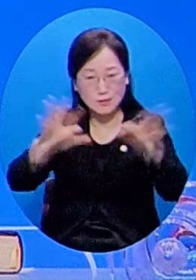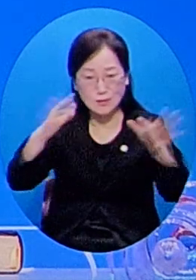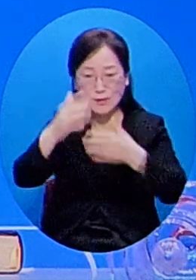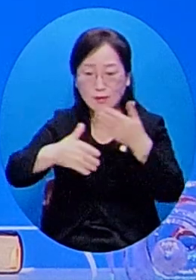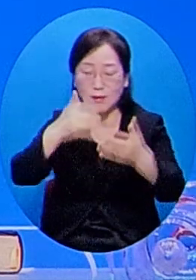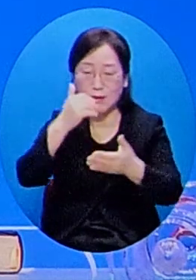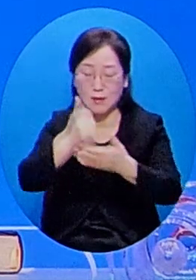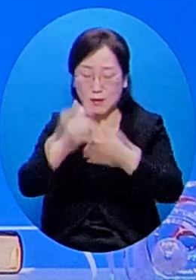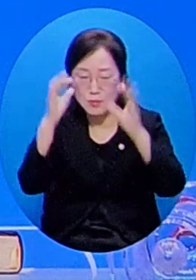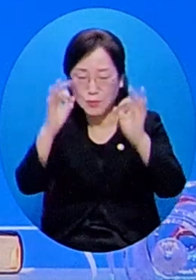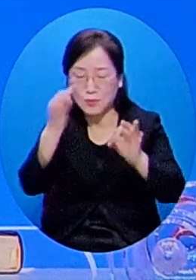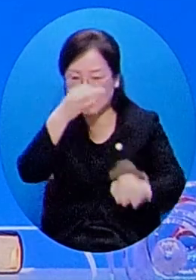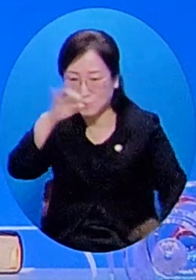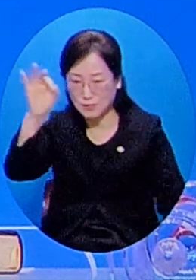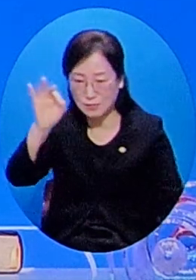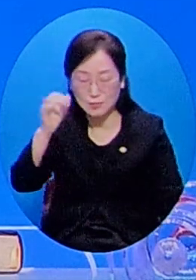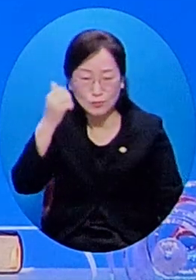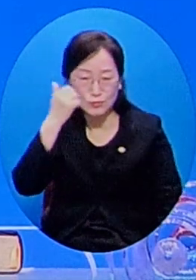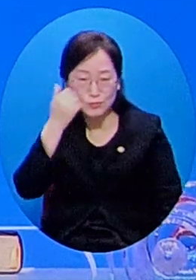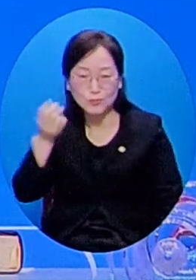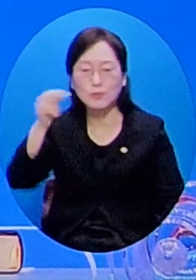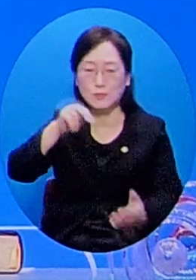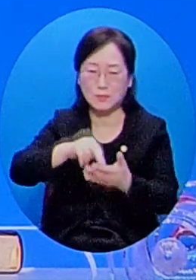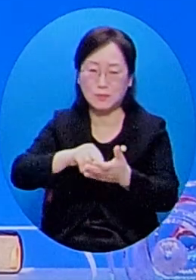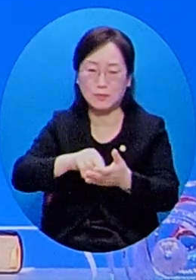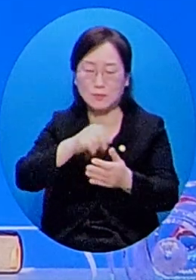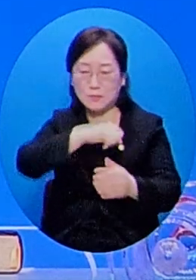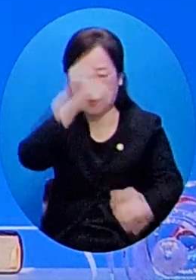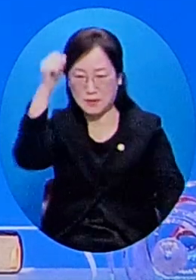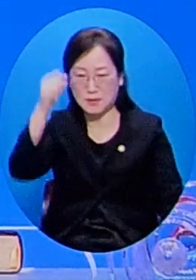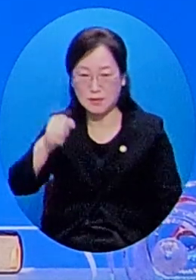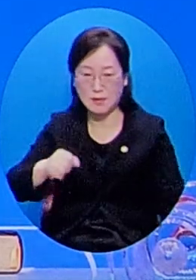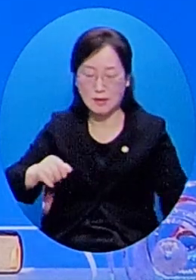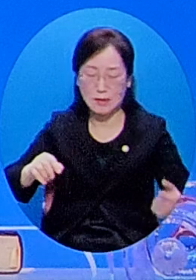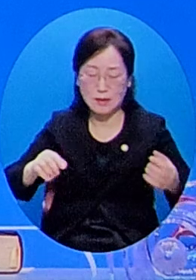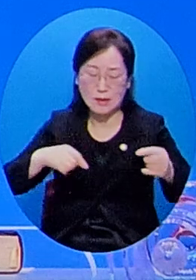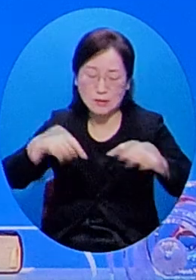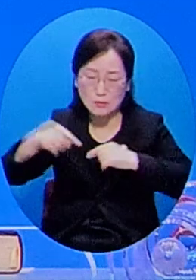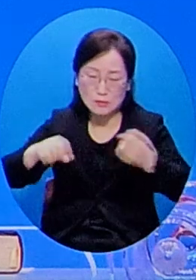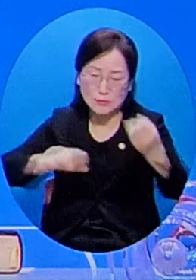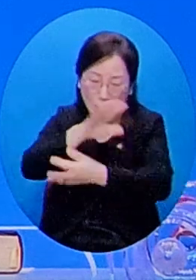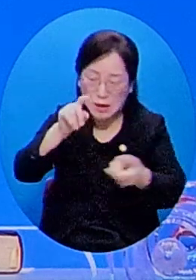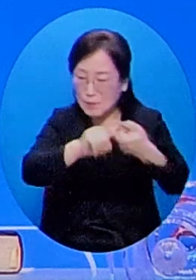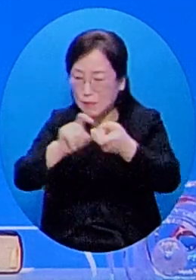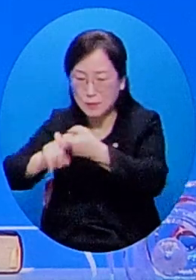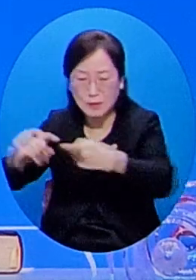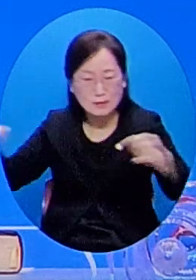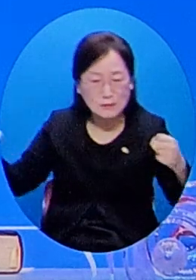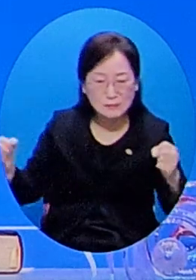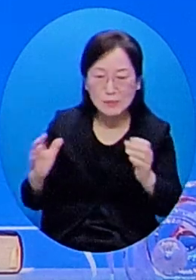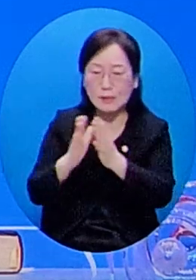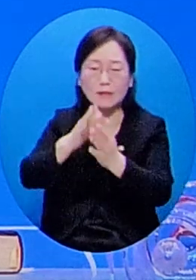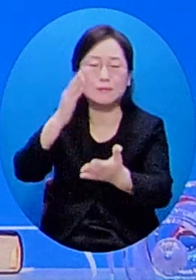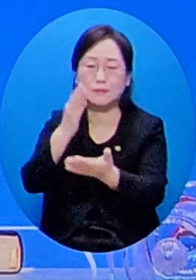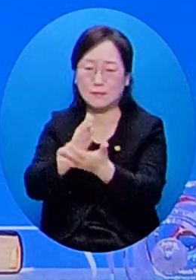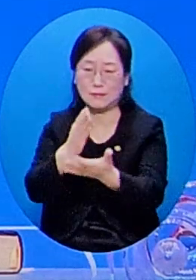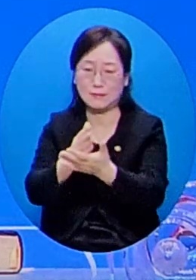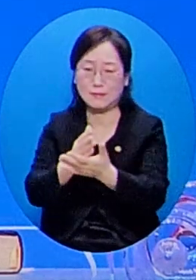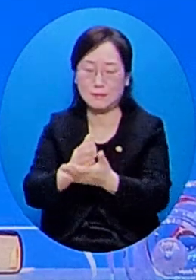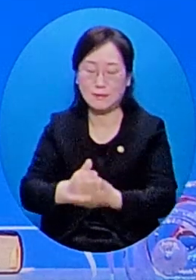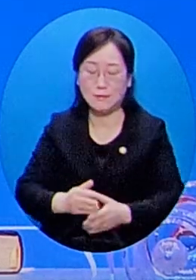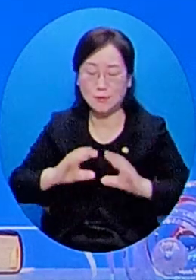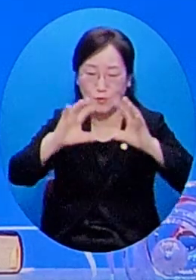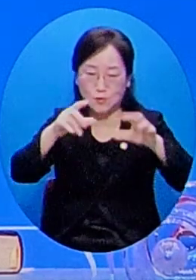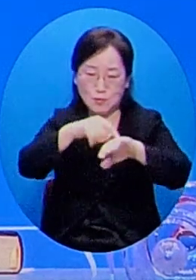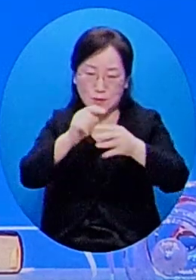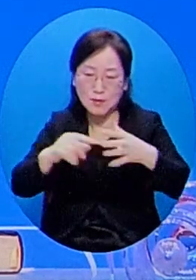앞에 인정받는 사람들이 세워져서 여하튼 정치적인 혼돈과 편가르기 싸움이 사라지게 하시고 국민